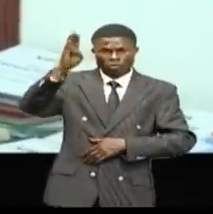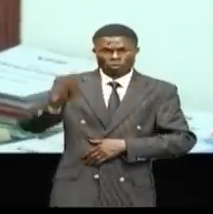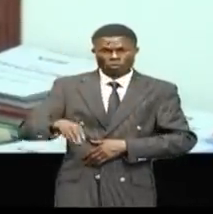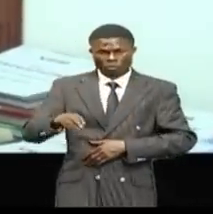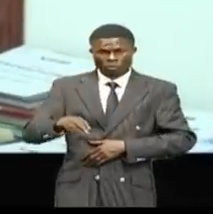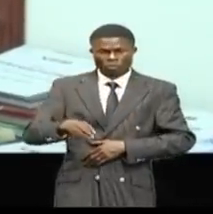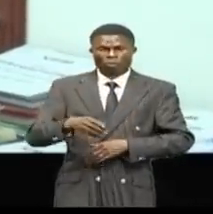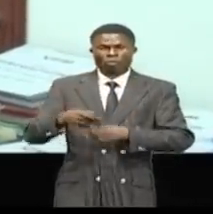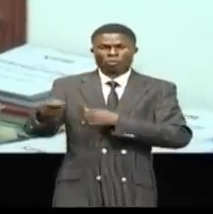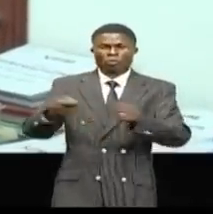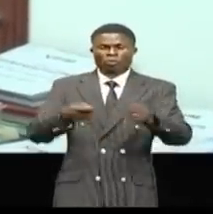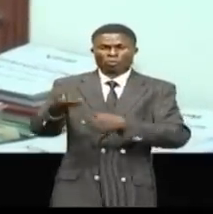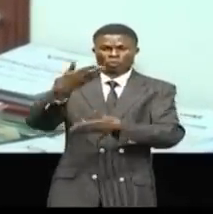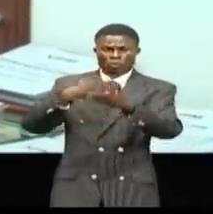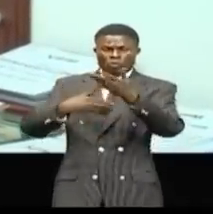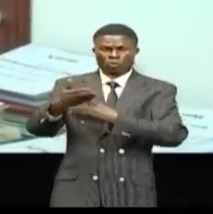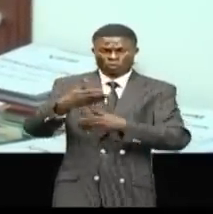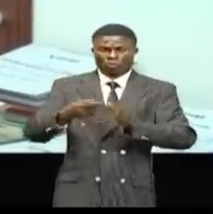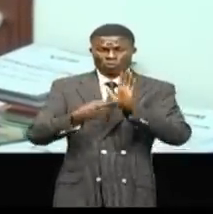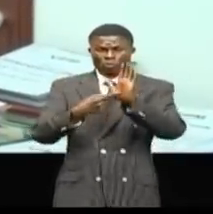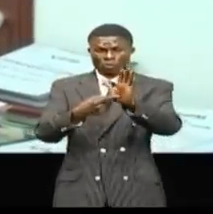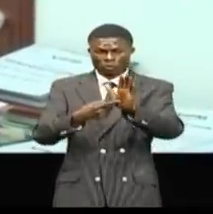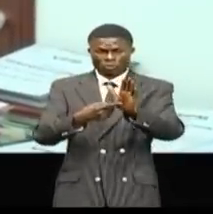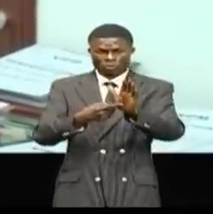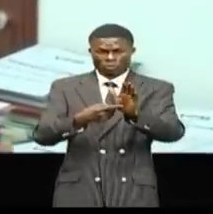marchés d'échange a été caractérisé par une